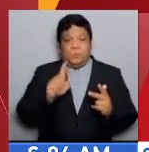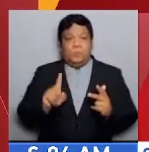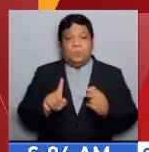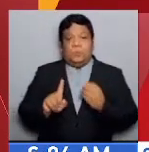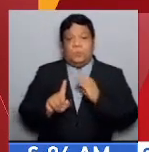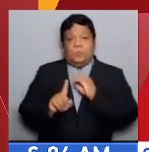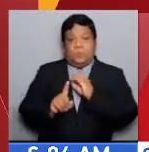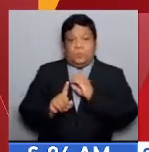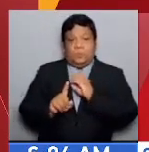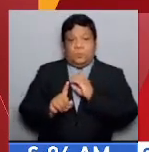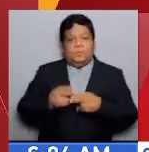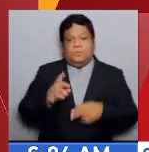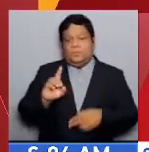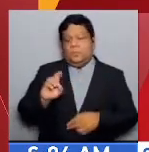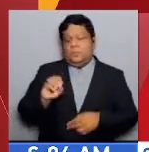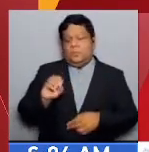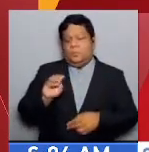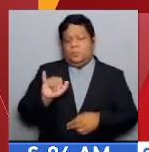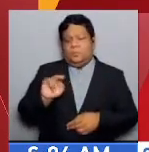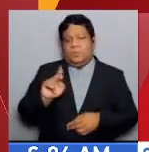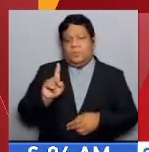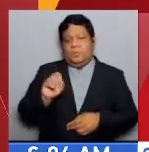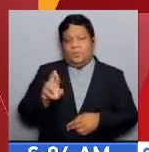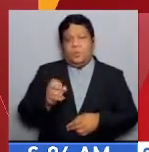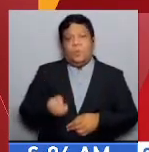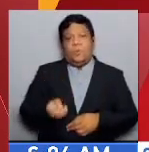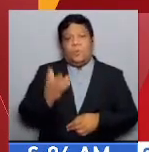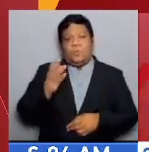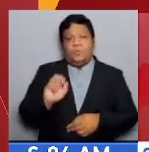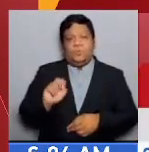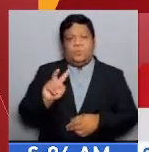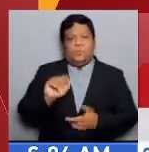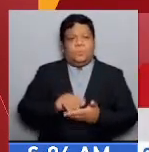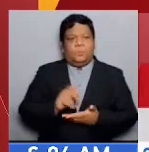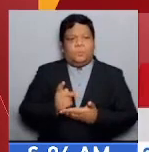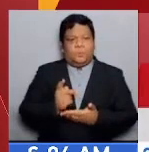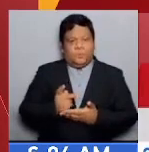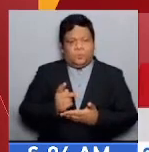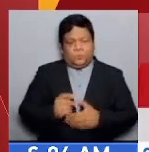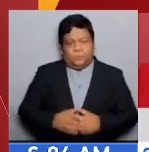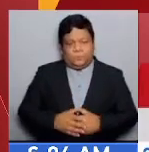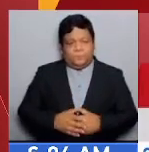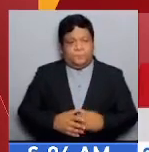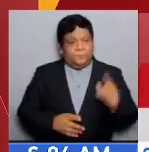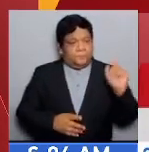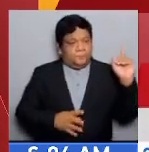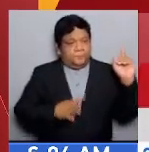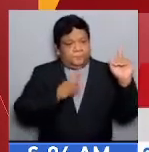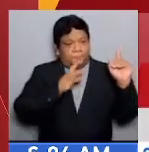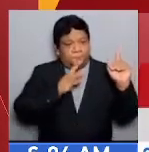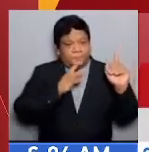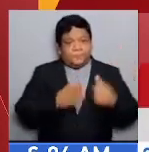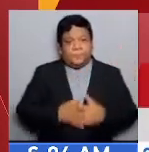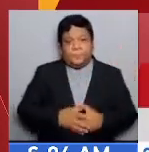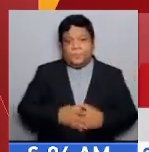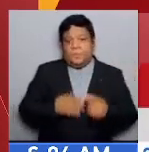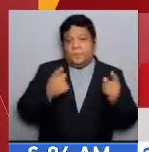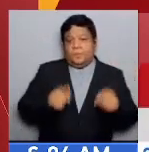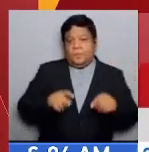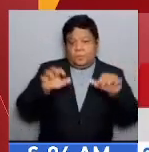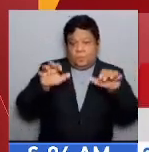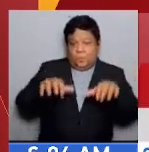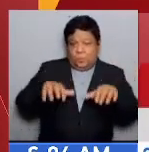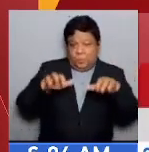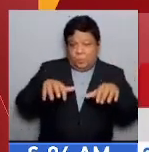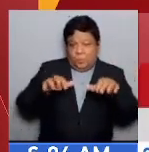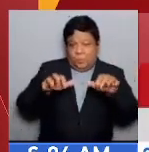na nagkakahalaga ng 12,000 pesos. Umuulan, nandun ako sa bahay, nanonood ng TV.